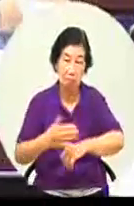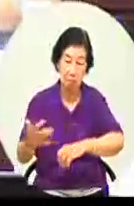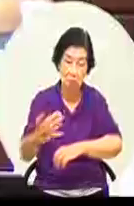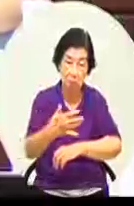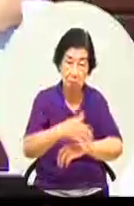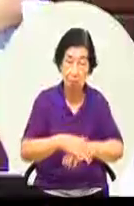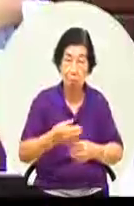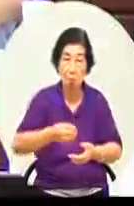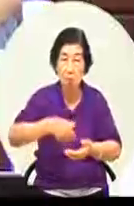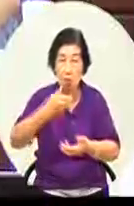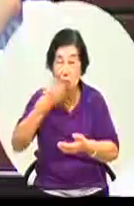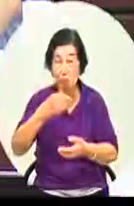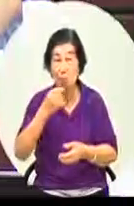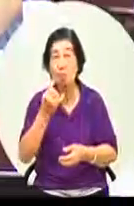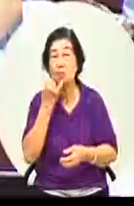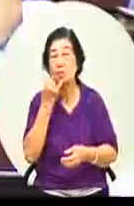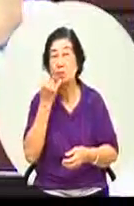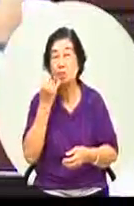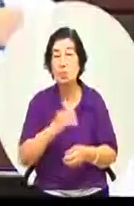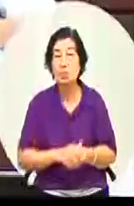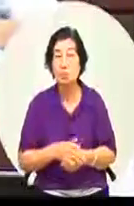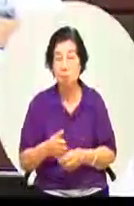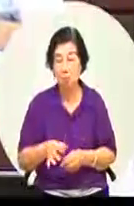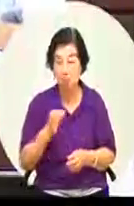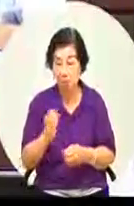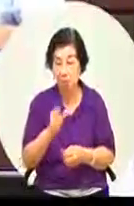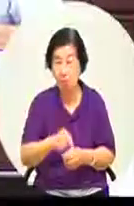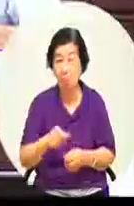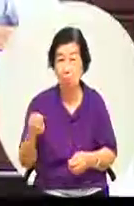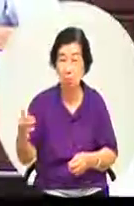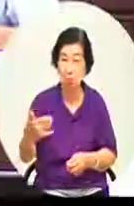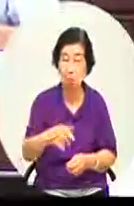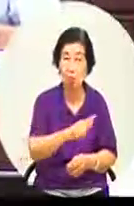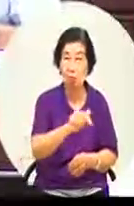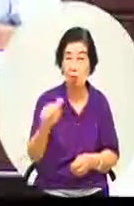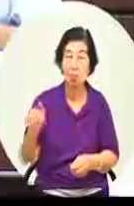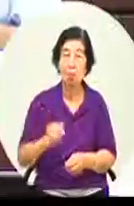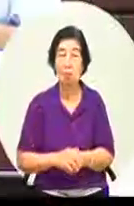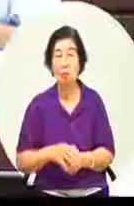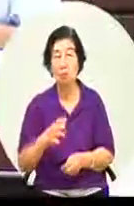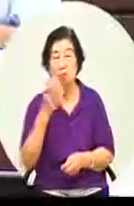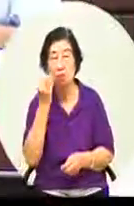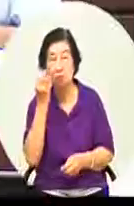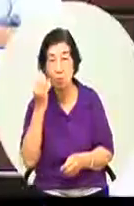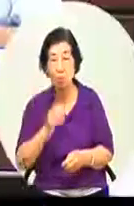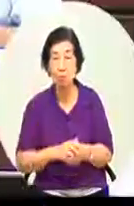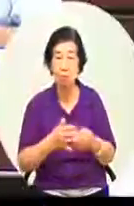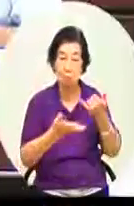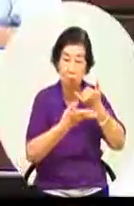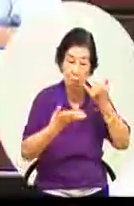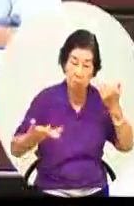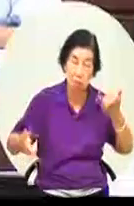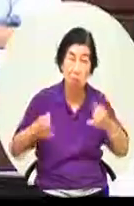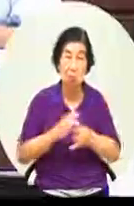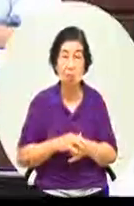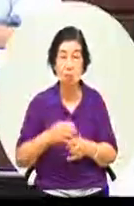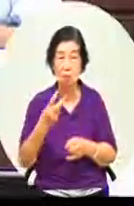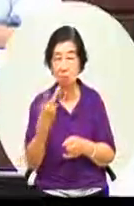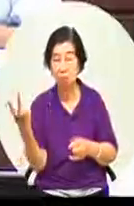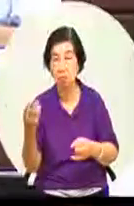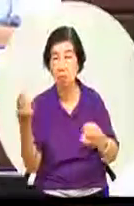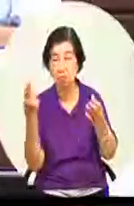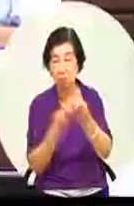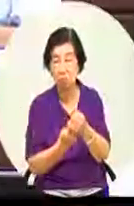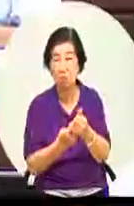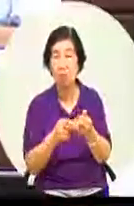跨局处来合作，所以我们也希望说观光局能够跟海洋局做一些结合，把这个周边的环境做一些整理，